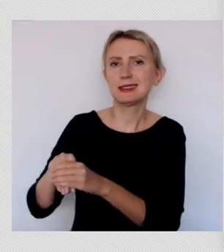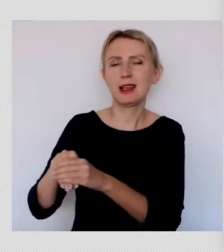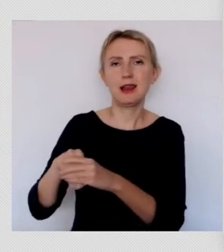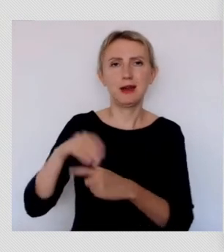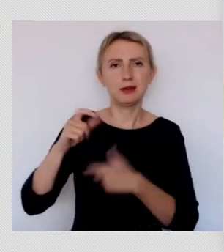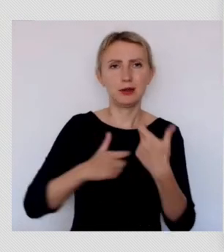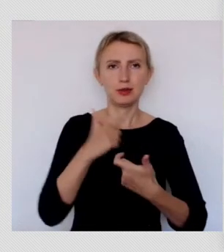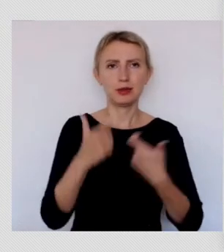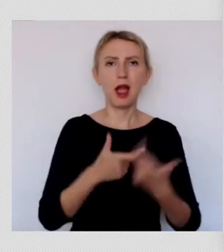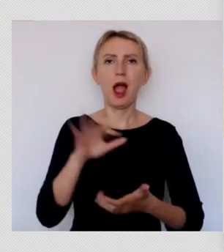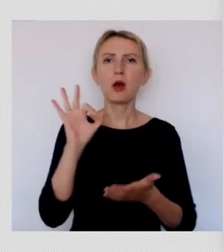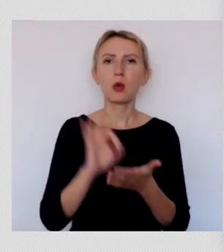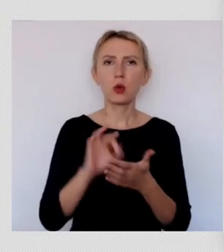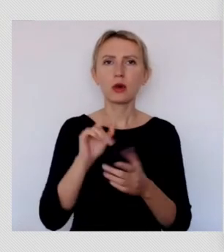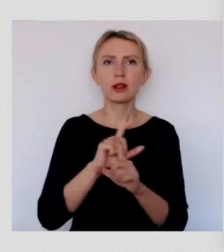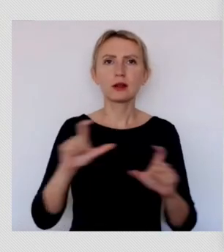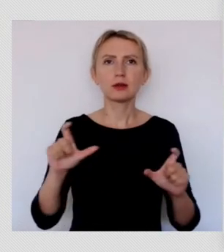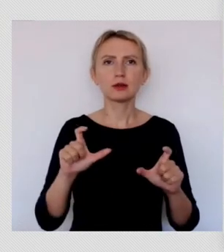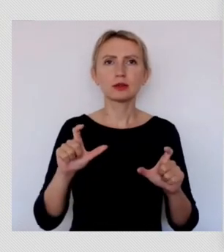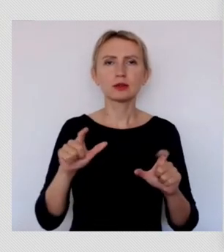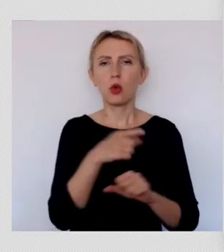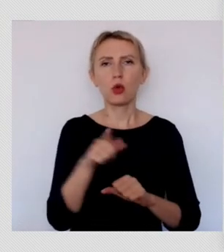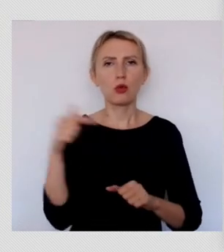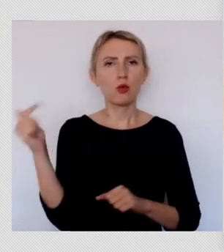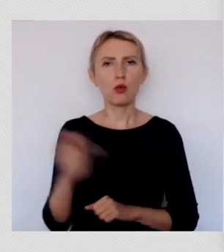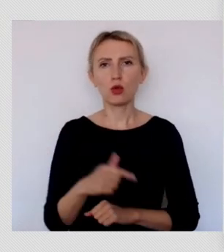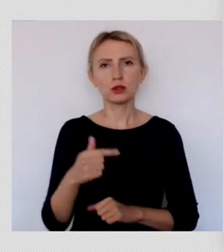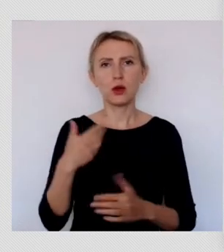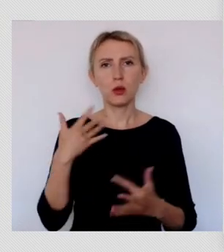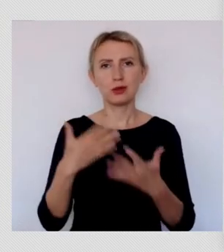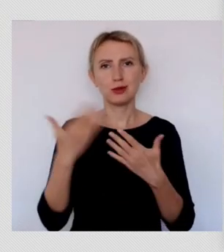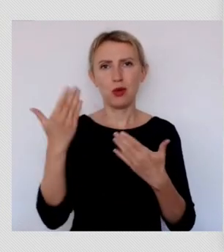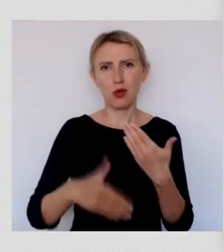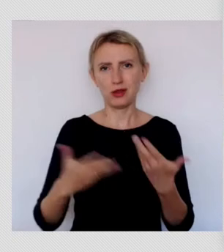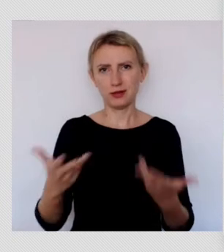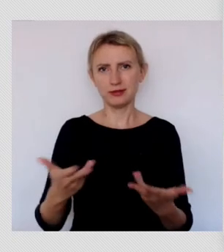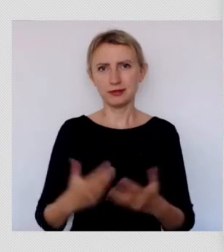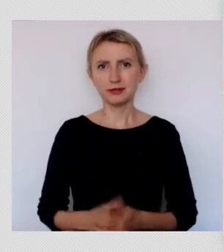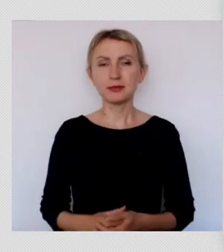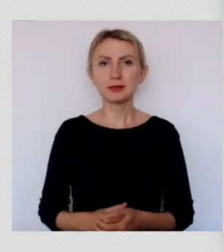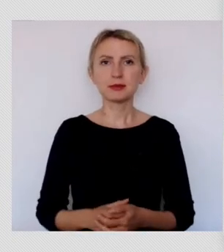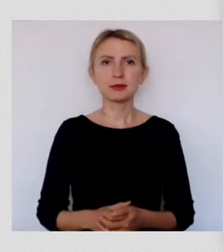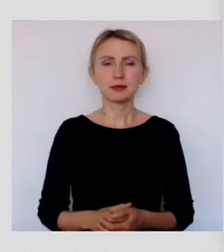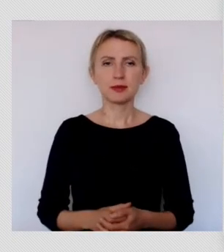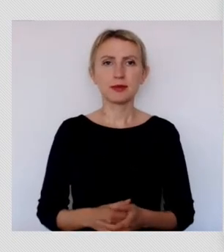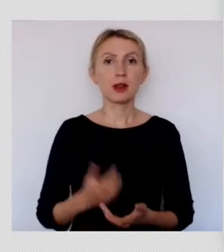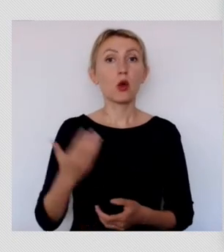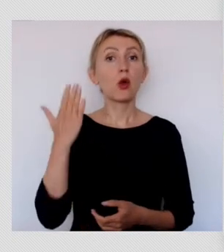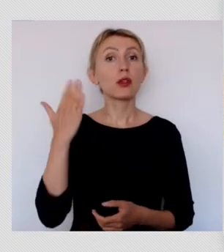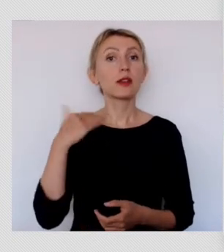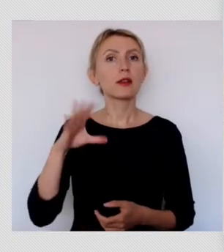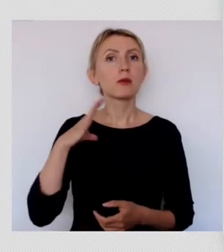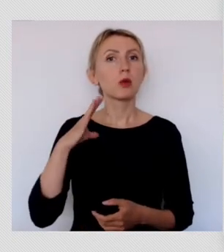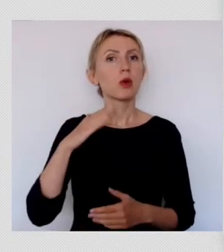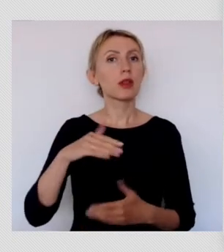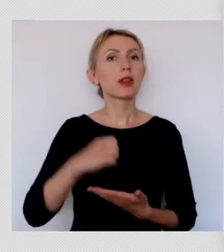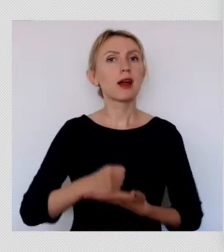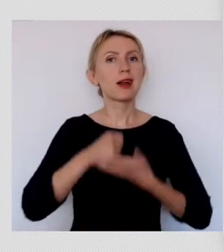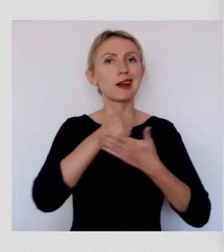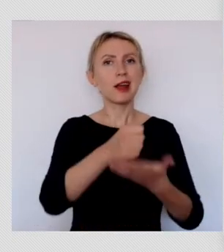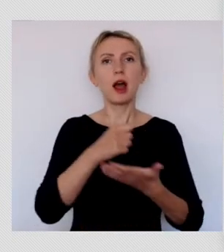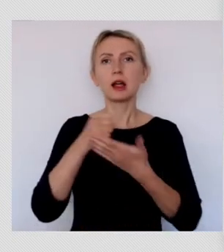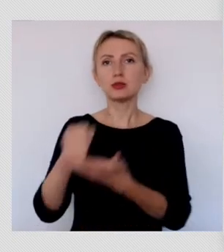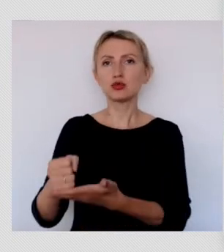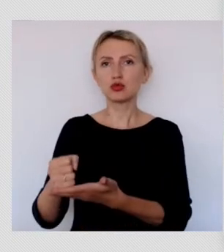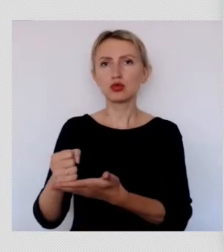które akurat w tym momencie musiały się kończyć. Od niedawna mamy też do czynienia z przyznawaniem grantów i